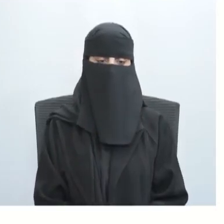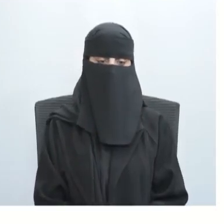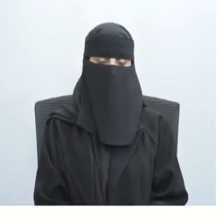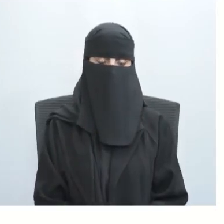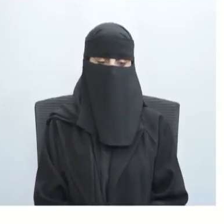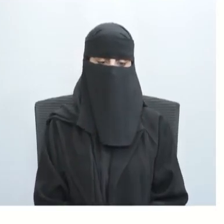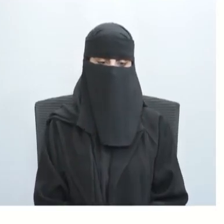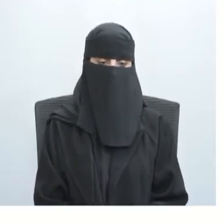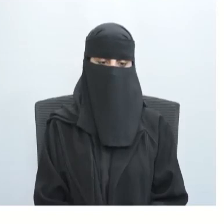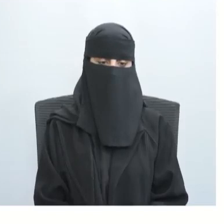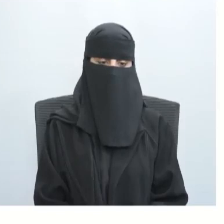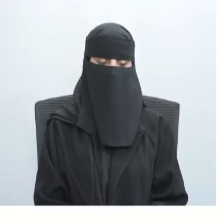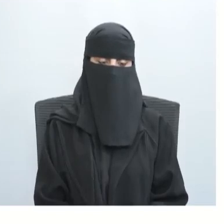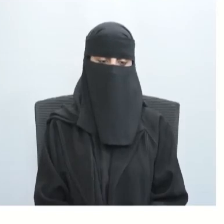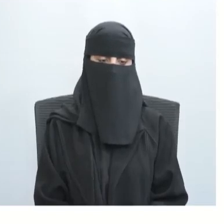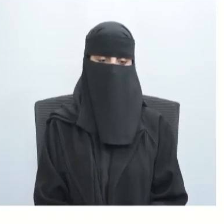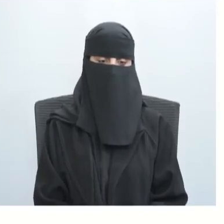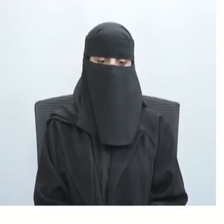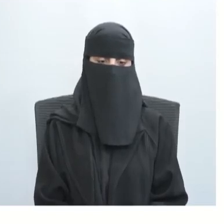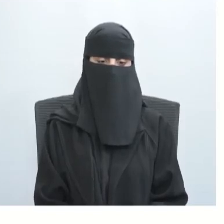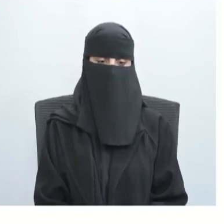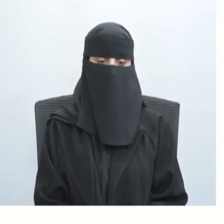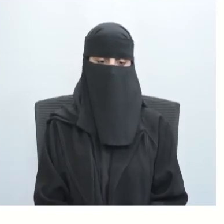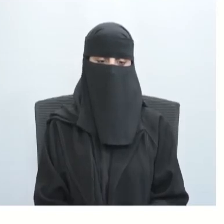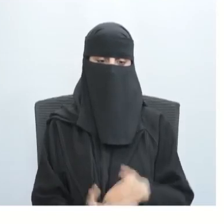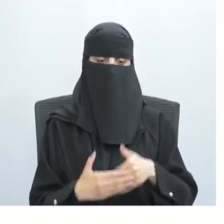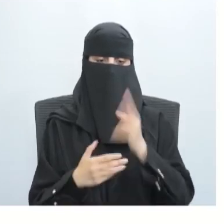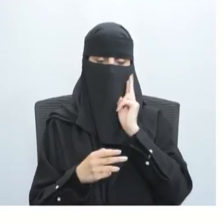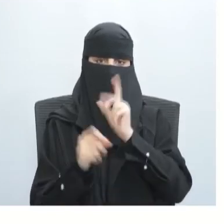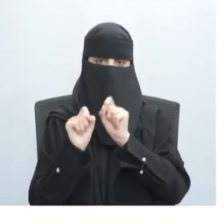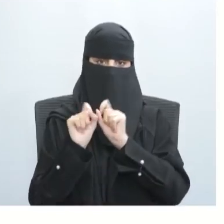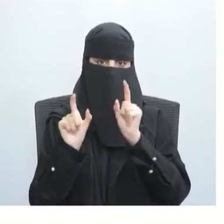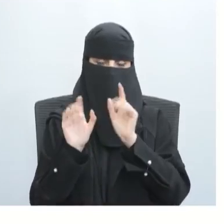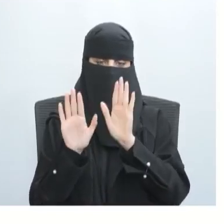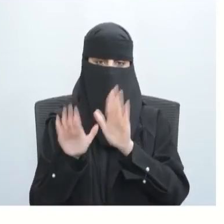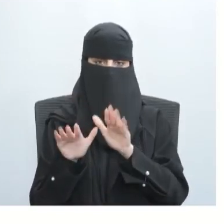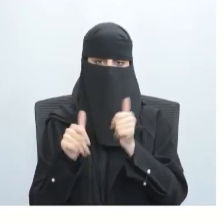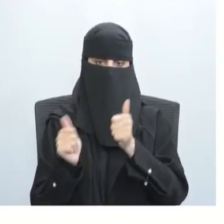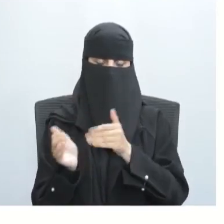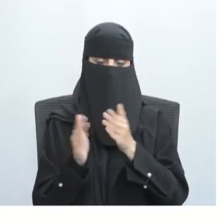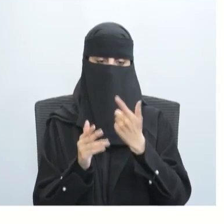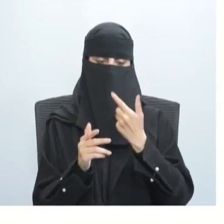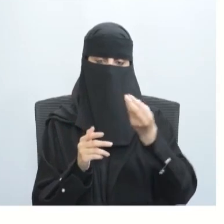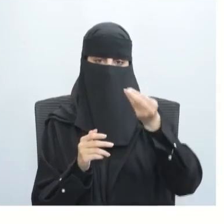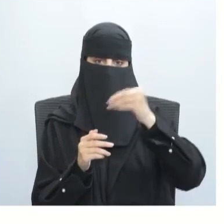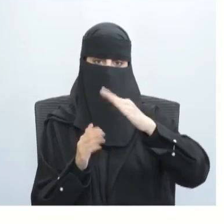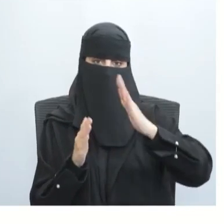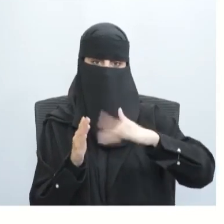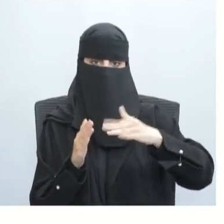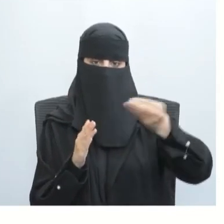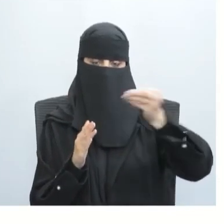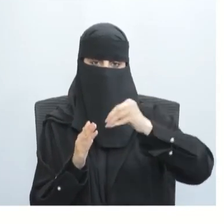ادراجها الى البرنامج ومن ثم نضغط اوبن تدرج مباشره الى قائمه بلاي ليست